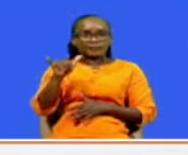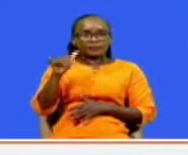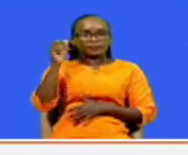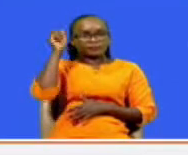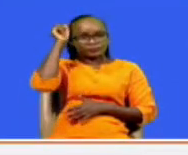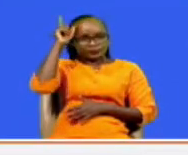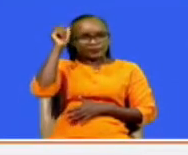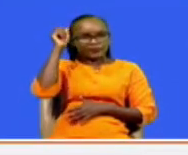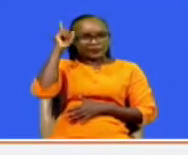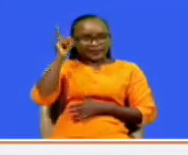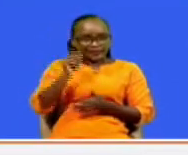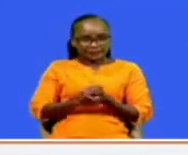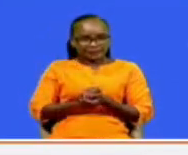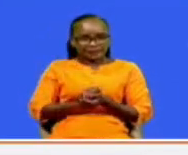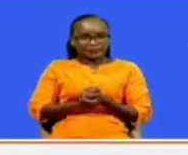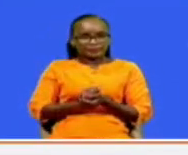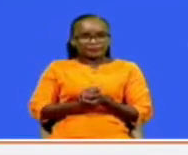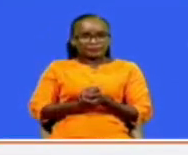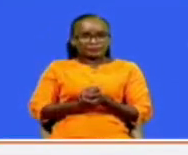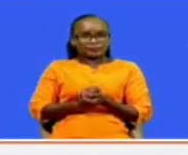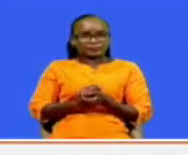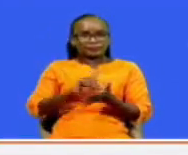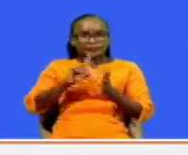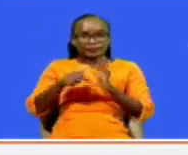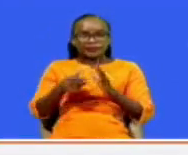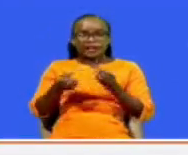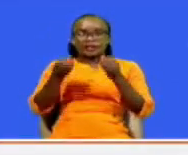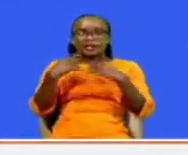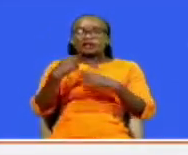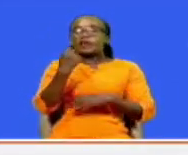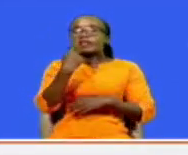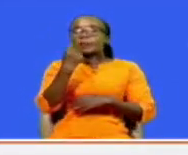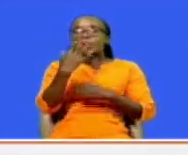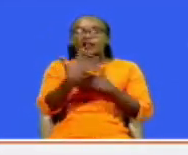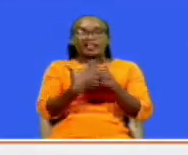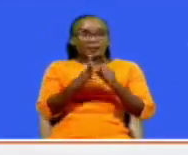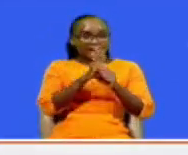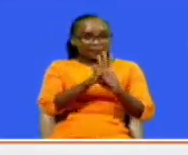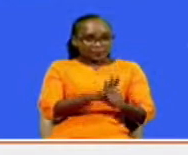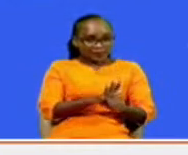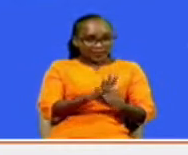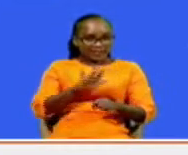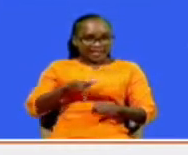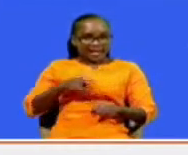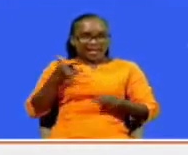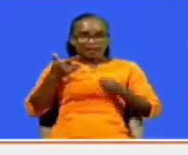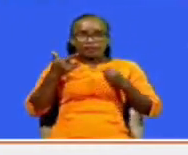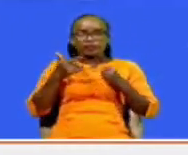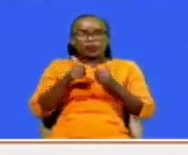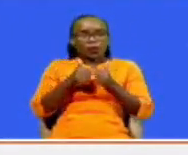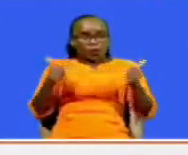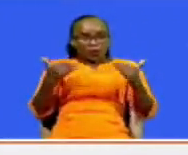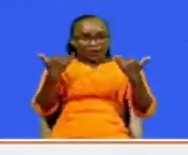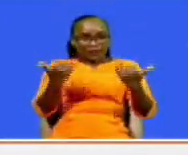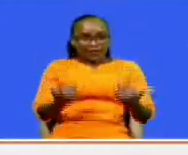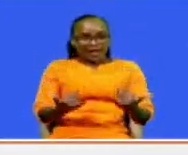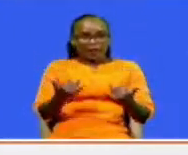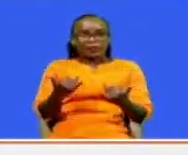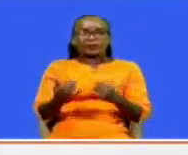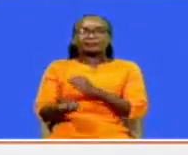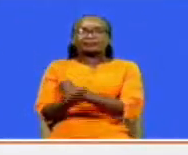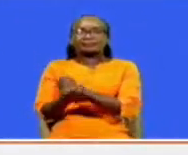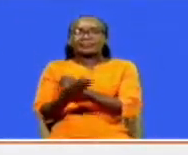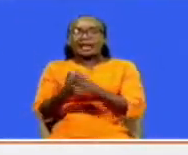mpaka ikapigia kupewa mandawata ya pressure. Ijapokuwa anahisi nafuu sasa, anashauri watu